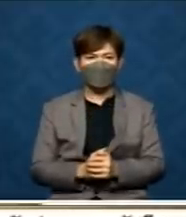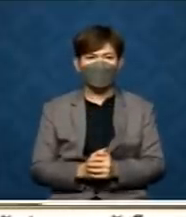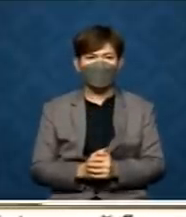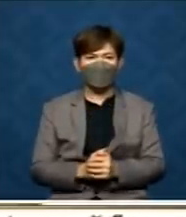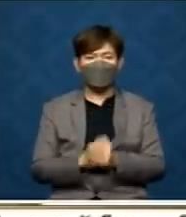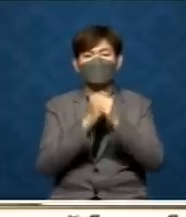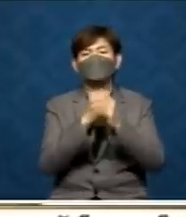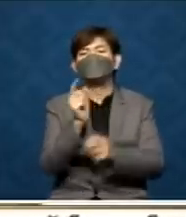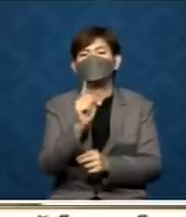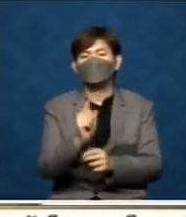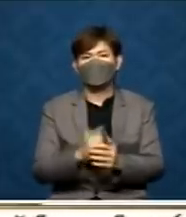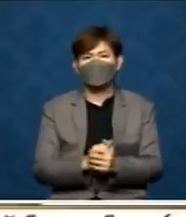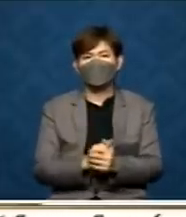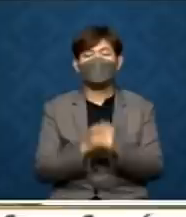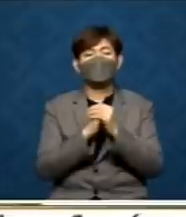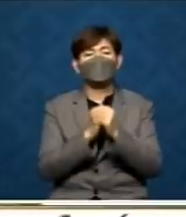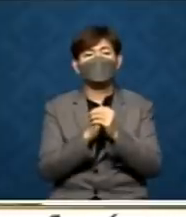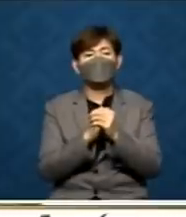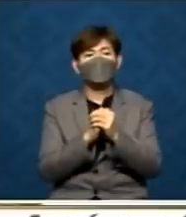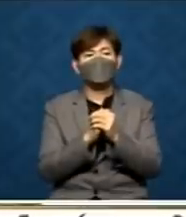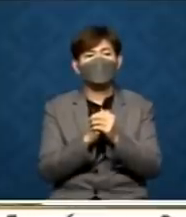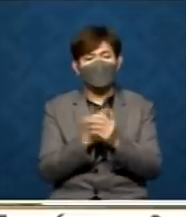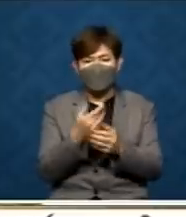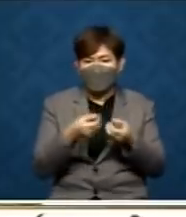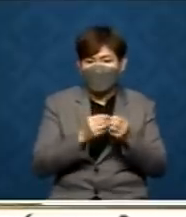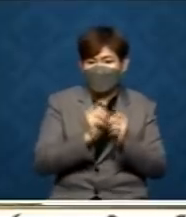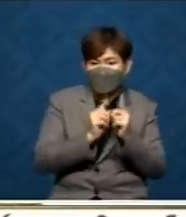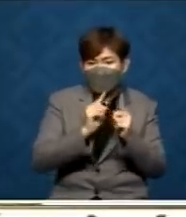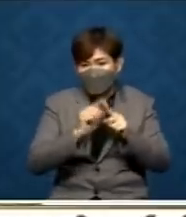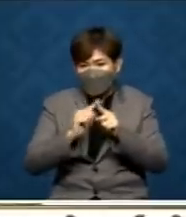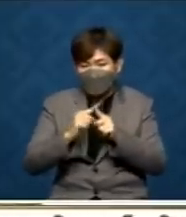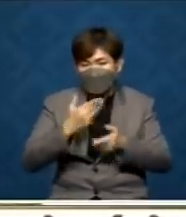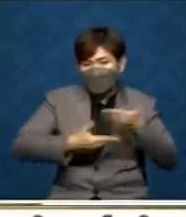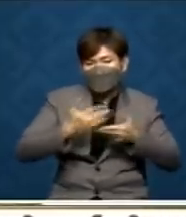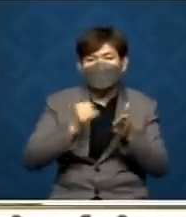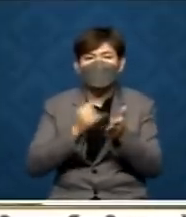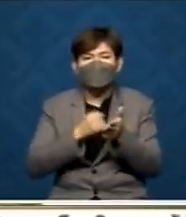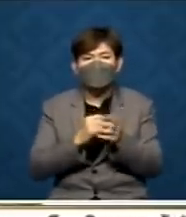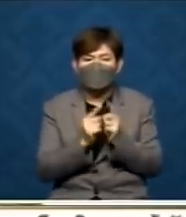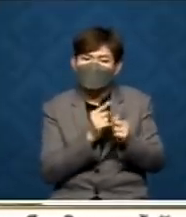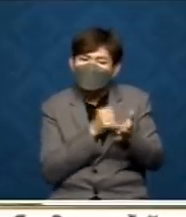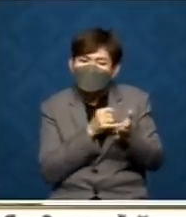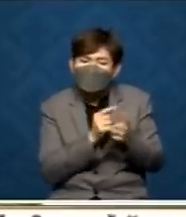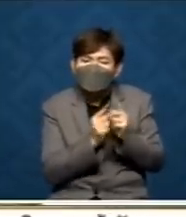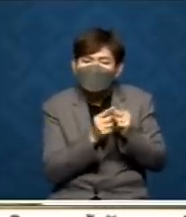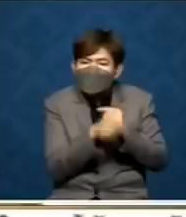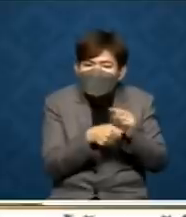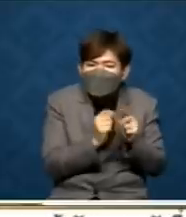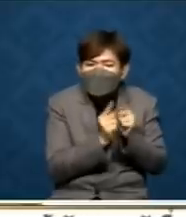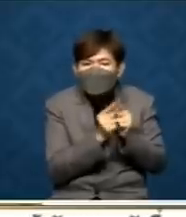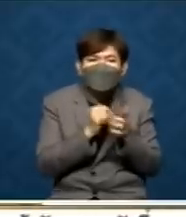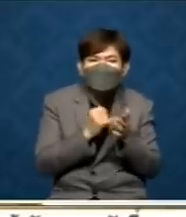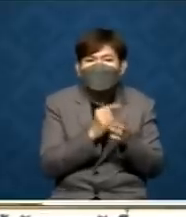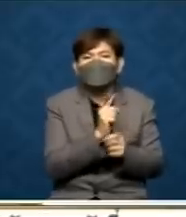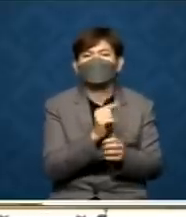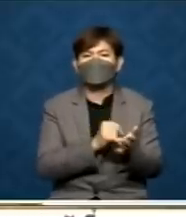เต็มที่มันเป็นยังไงอ่ะก็จีนทั้งผู้ถือหุ้นจังอะไรมันก็ไปมาขายกันง่ายจะสะกิดอะไรก็สะกิดได้เกี่ยวกับอย่างคือ